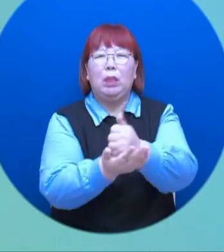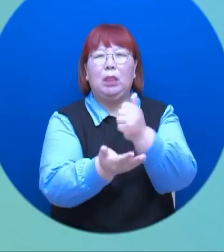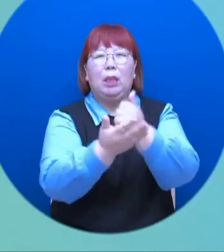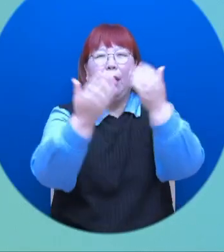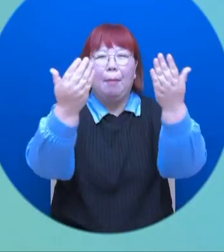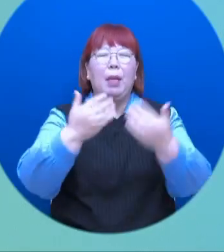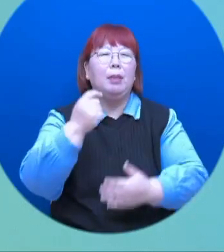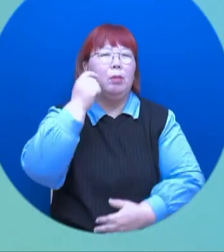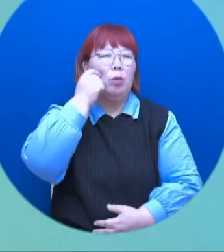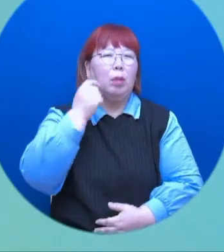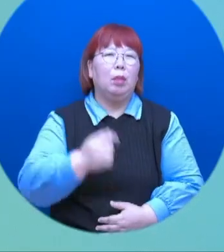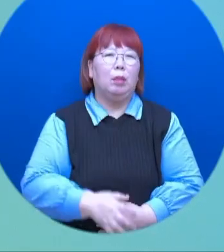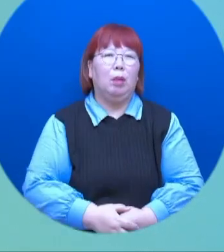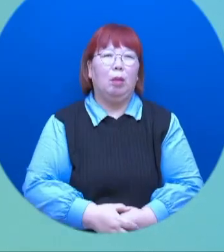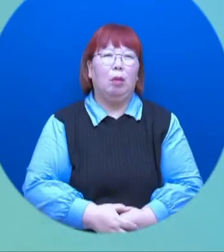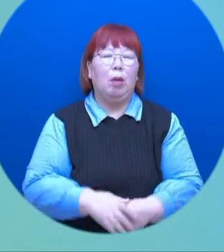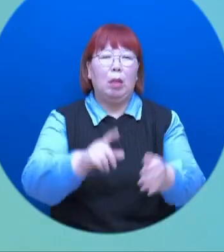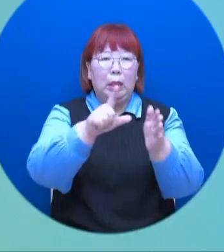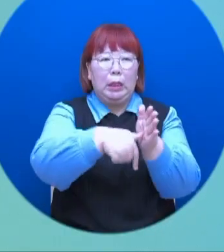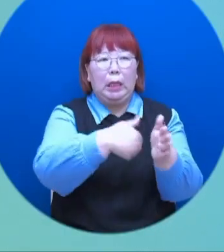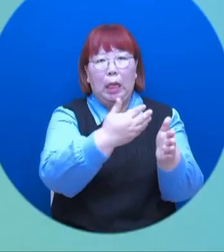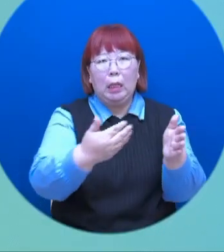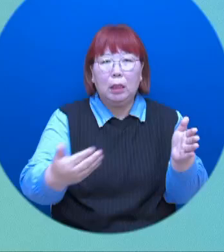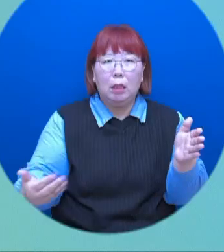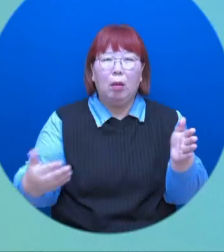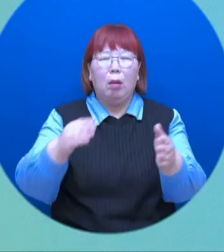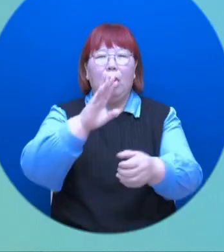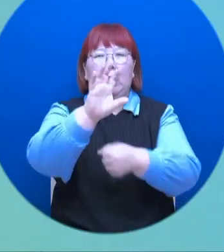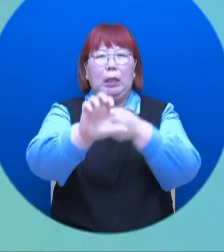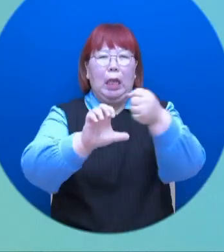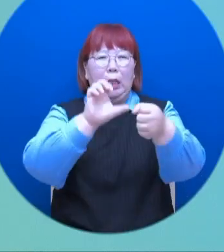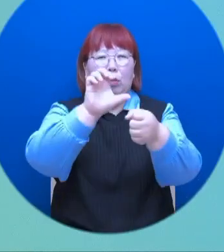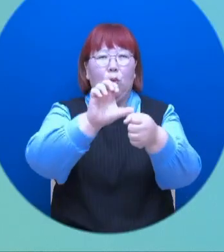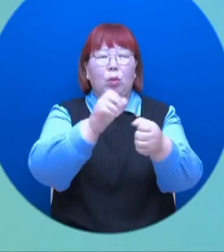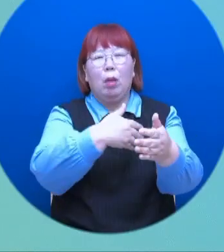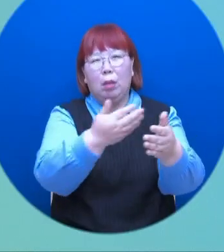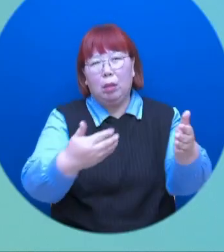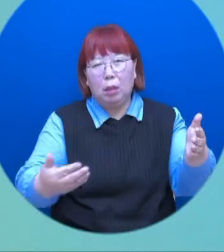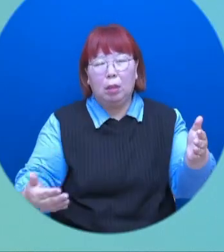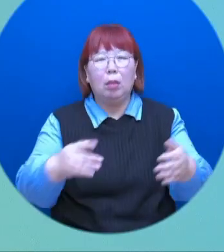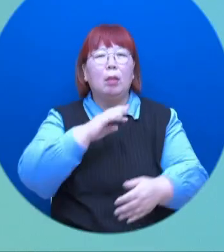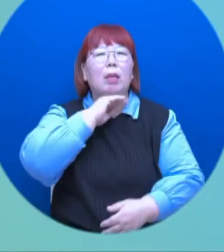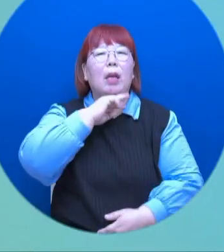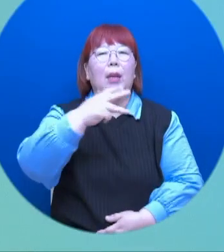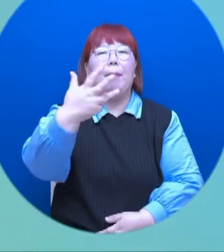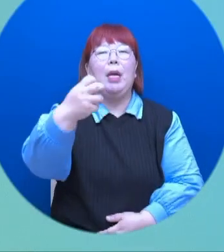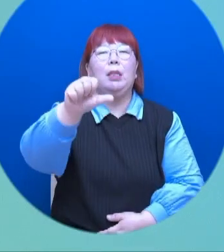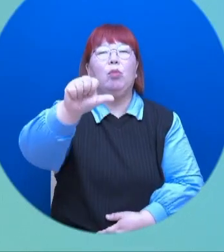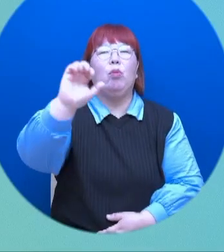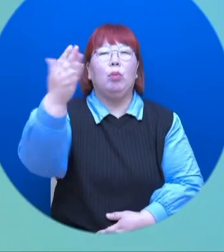못했어요. 세월은 홀로 45년, 85세의 나이가 되었습니다.